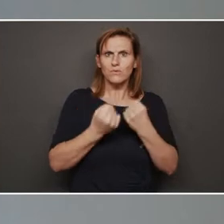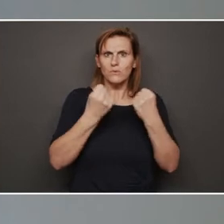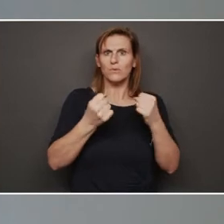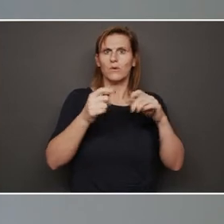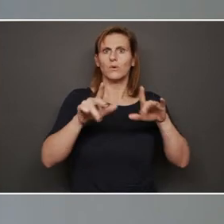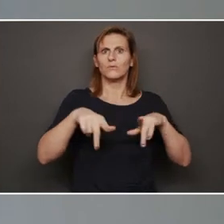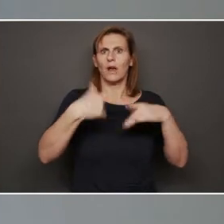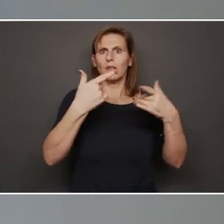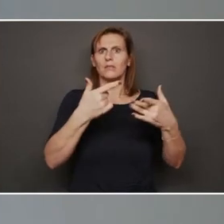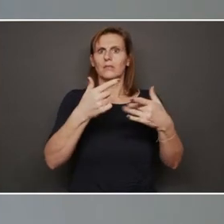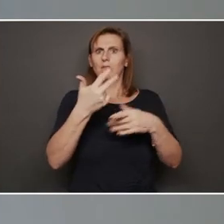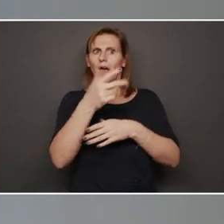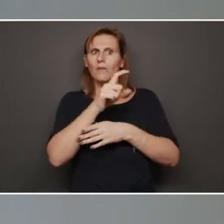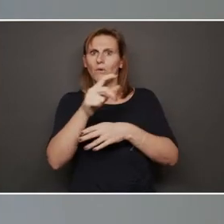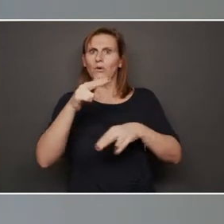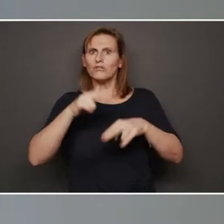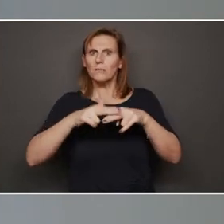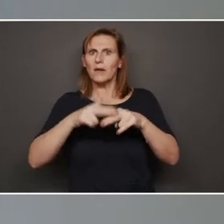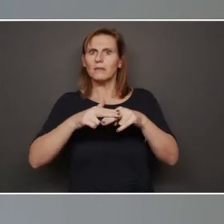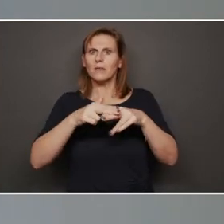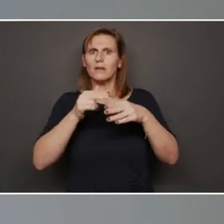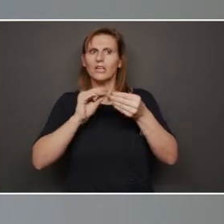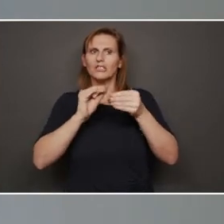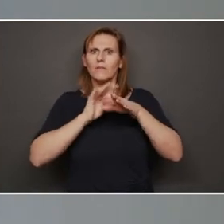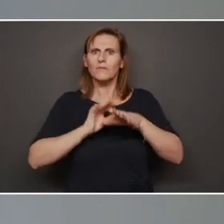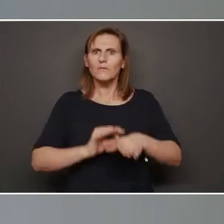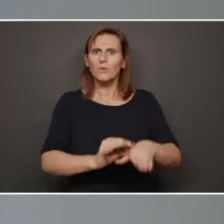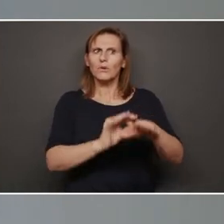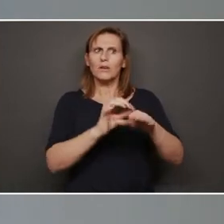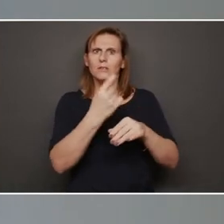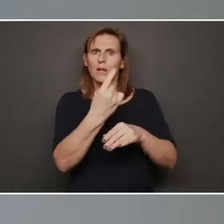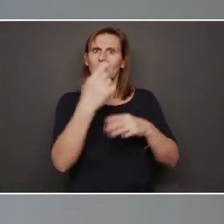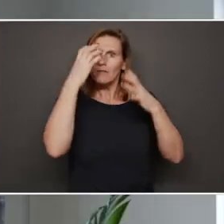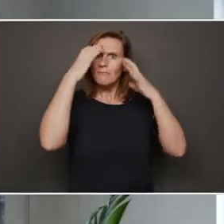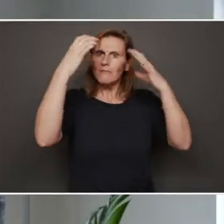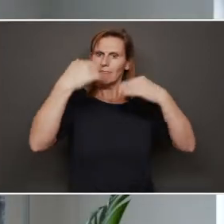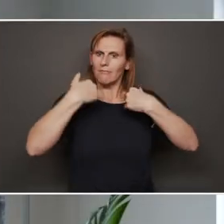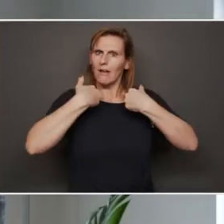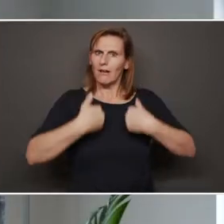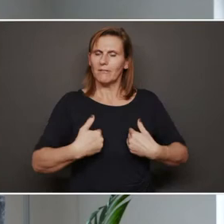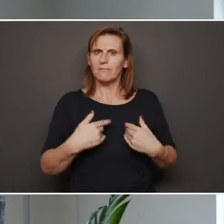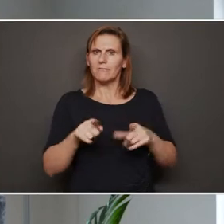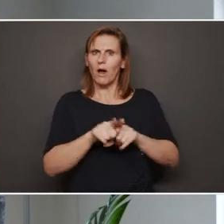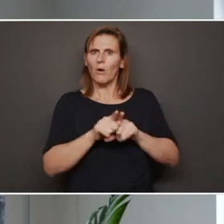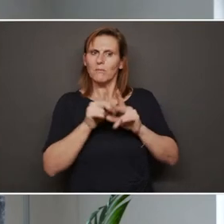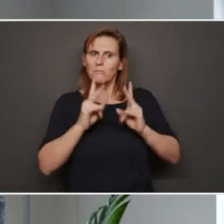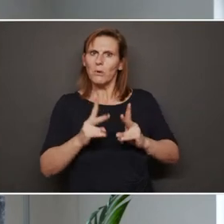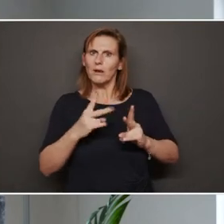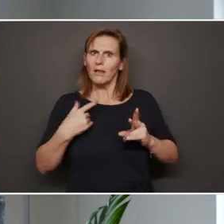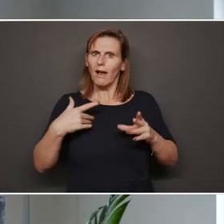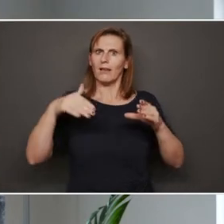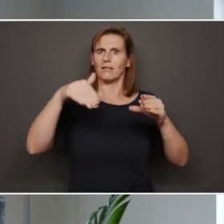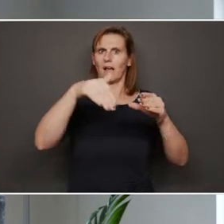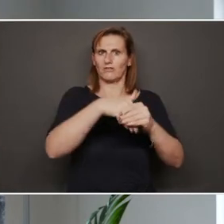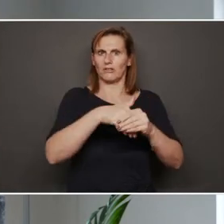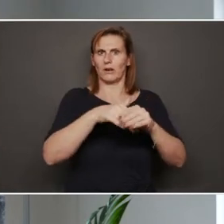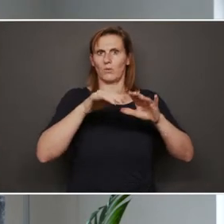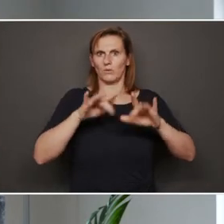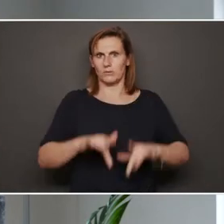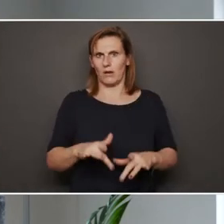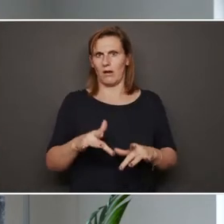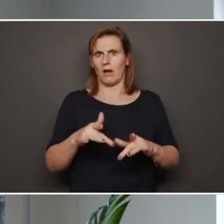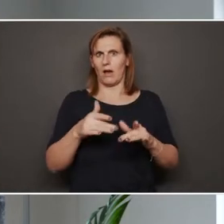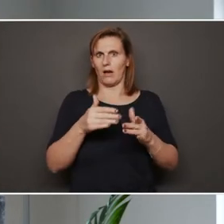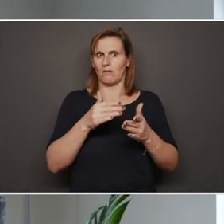er kann sich das sehr gut vorstellen, er ist begeistert von mir. Er gibt mir die Möglichkeit, dass ich hier